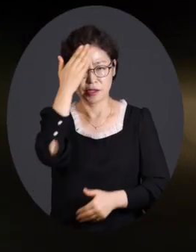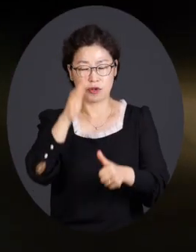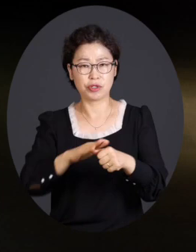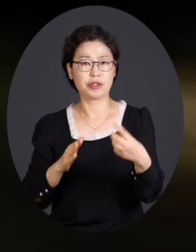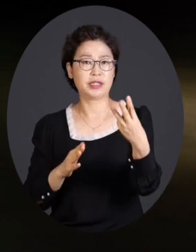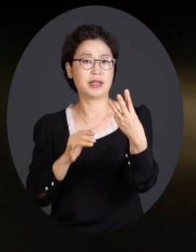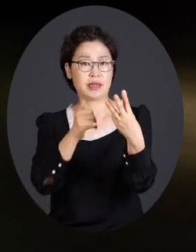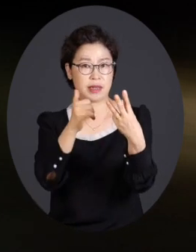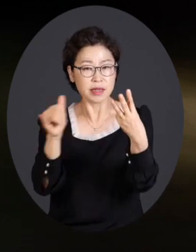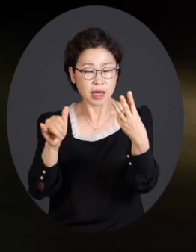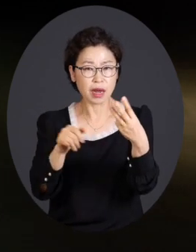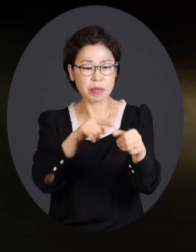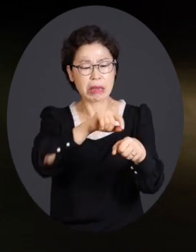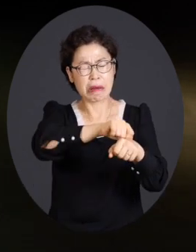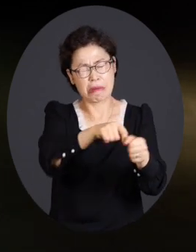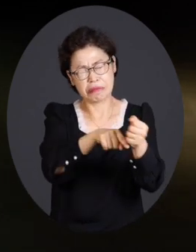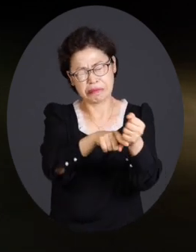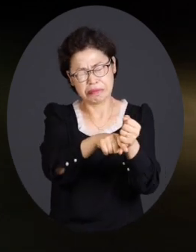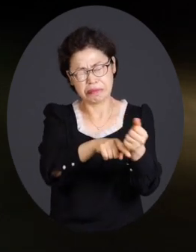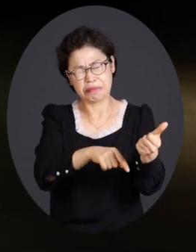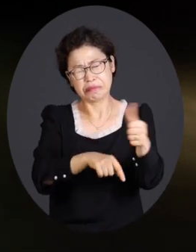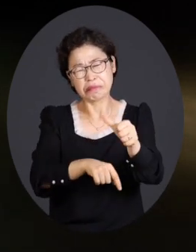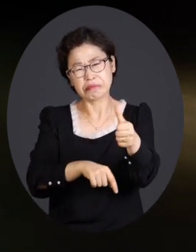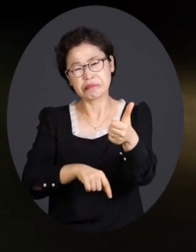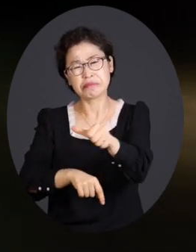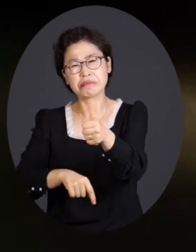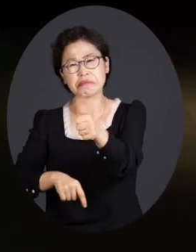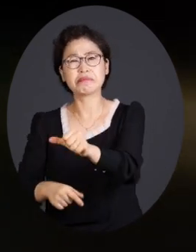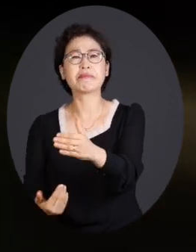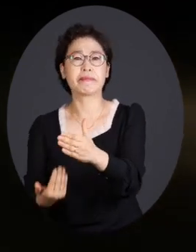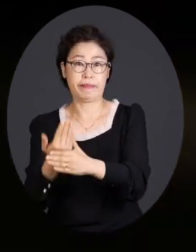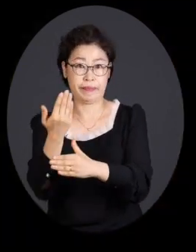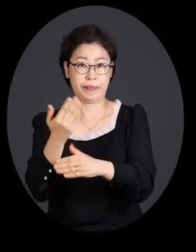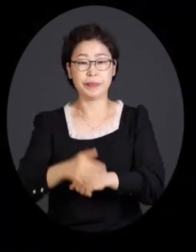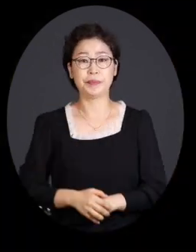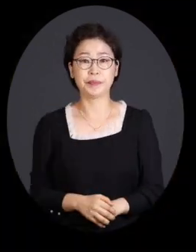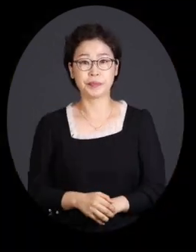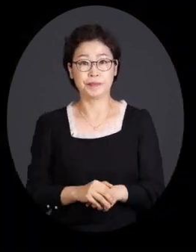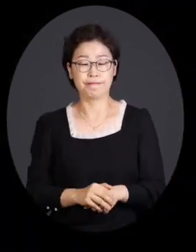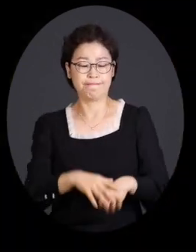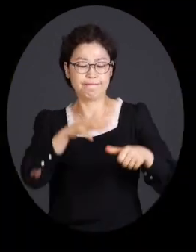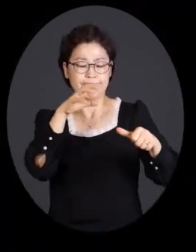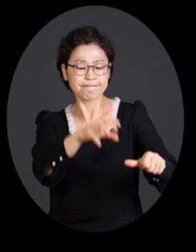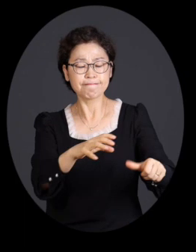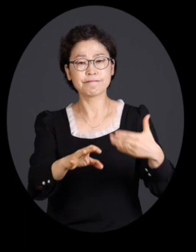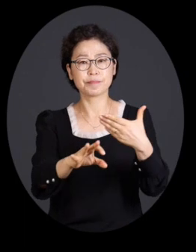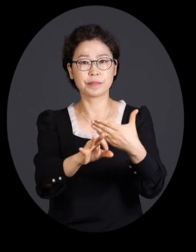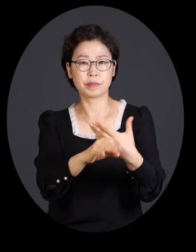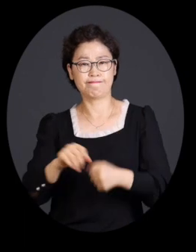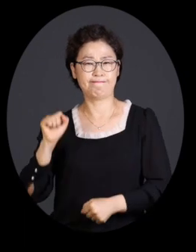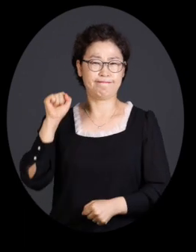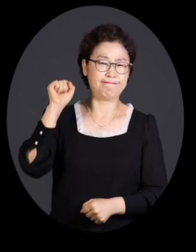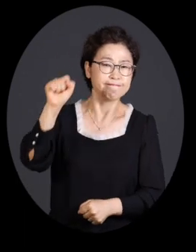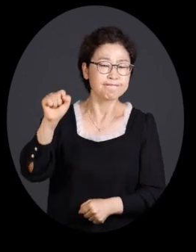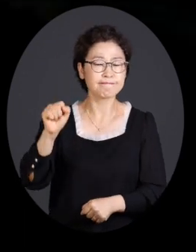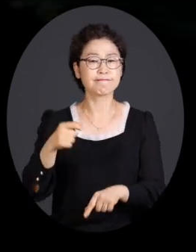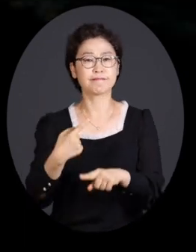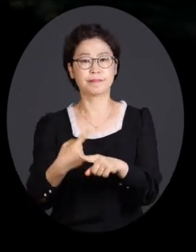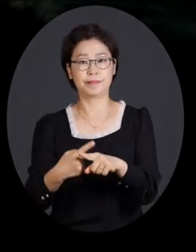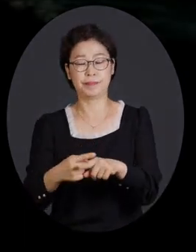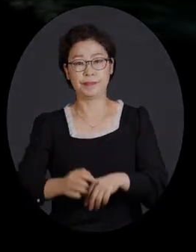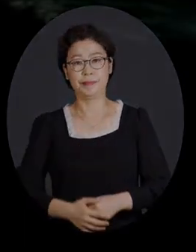3명이 고물치사로 잇따라 사망하는 사건이 발생합니다. 탄압에 비한